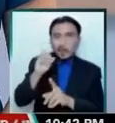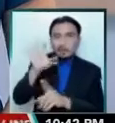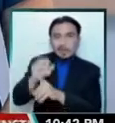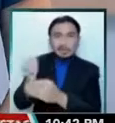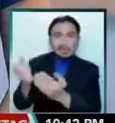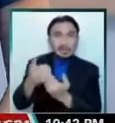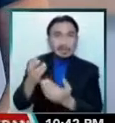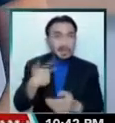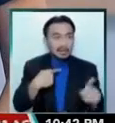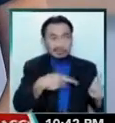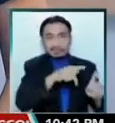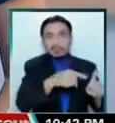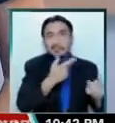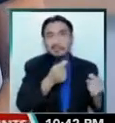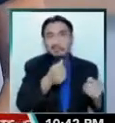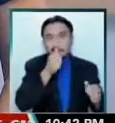have vaccine card.